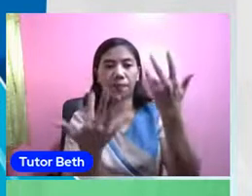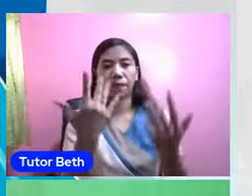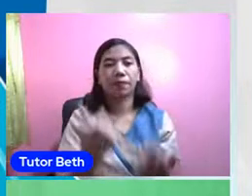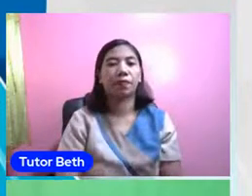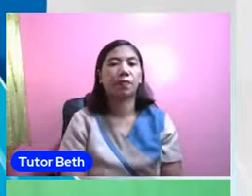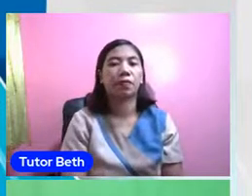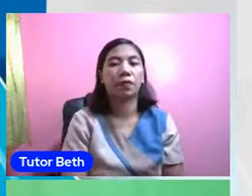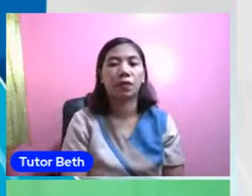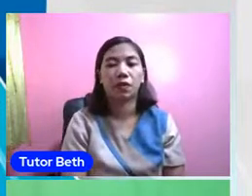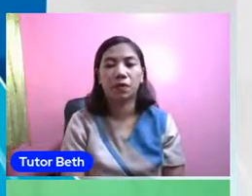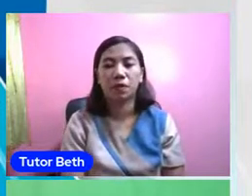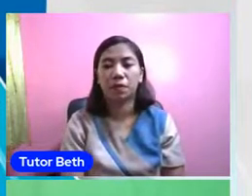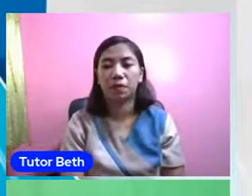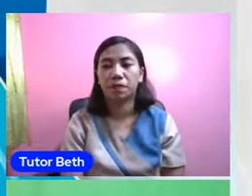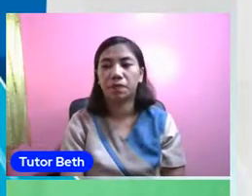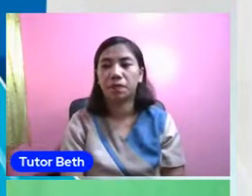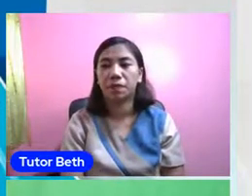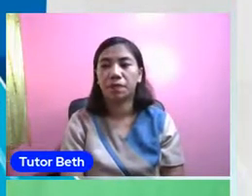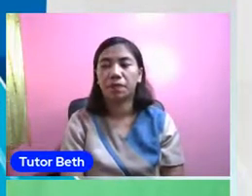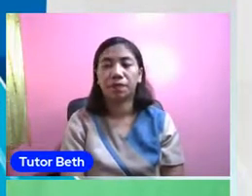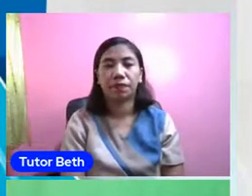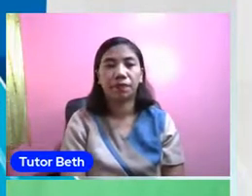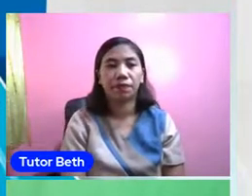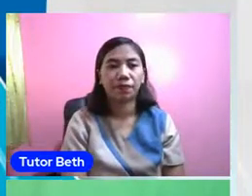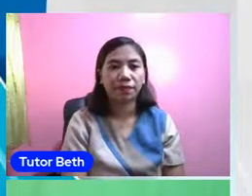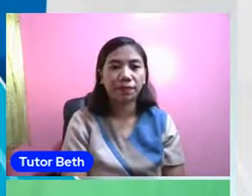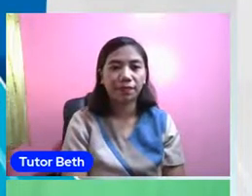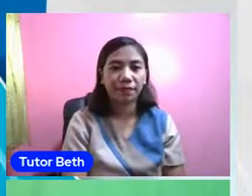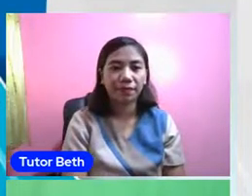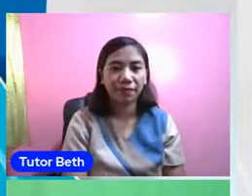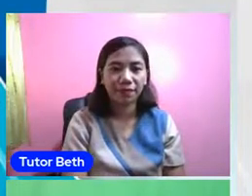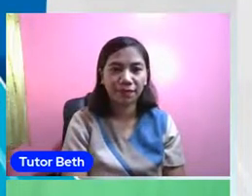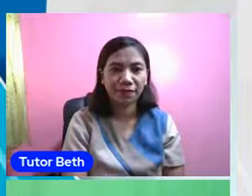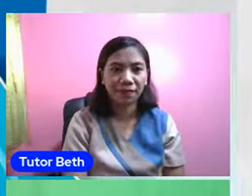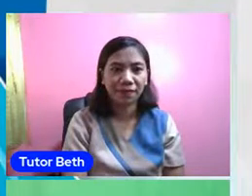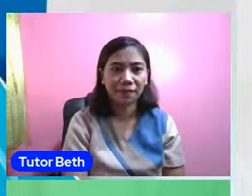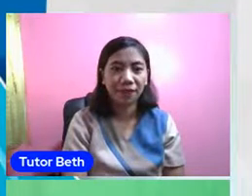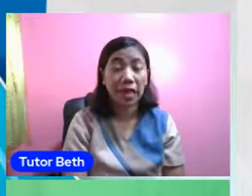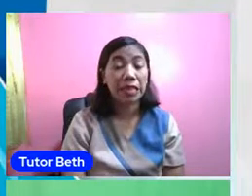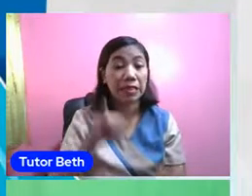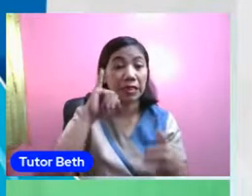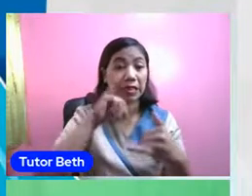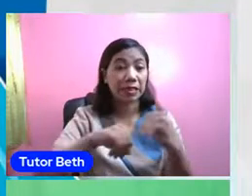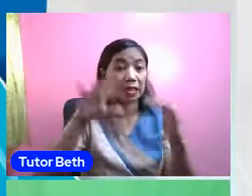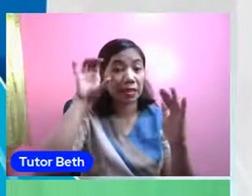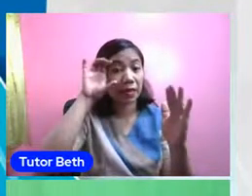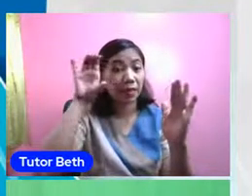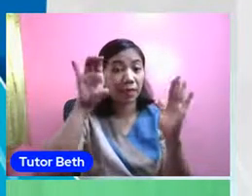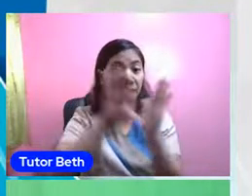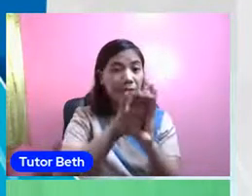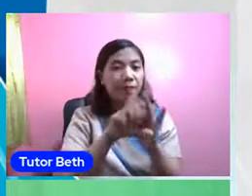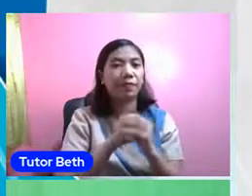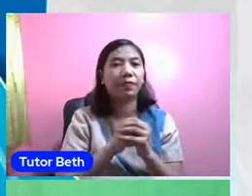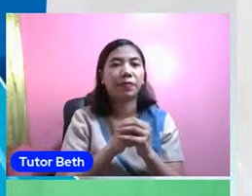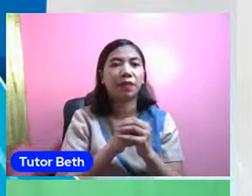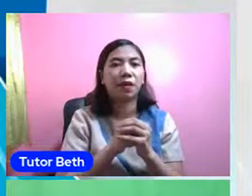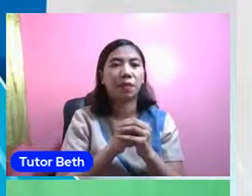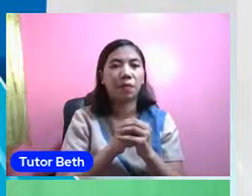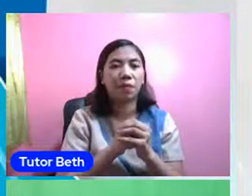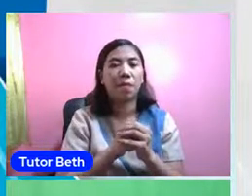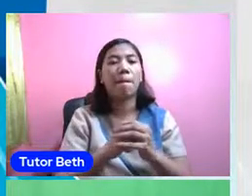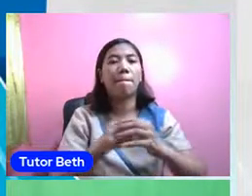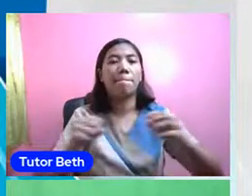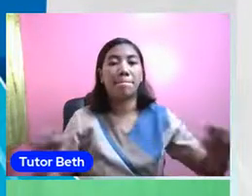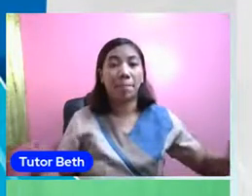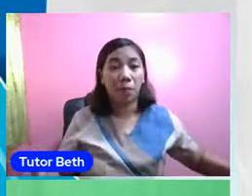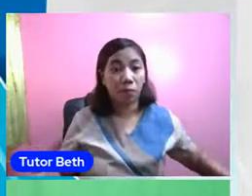Okay na? Okay, next. Next, yung huling larawan natin, ang pagsabot ng bulpan.